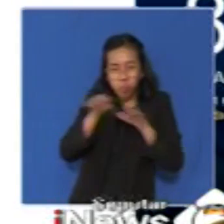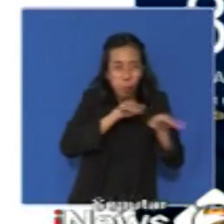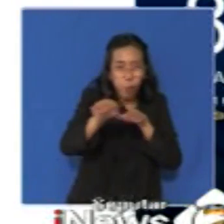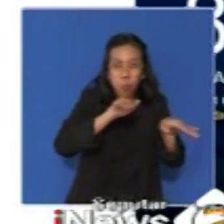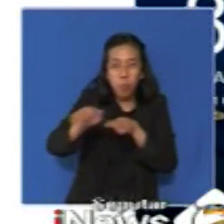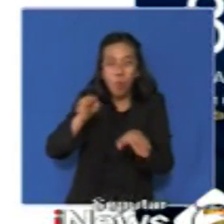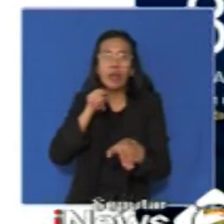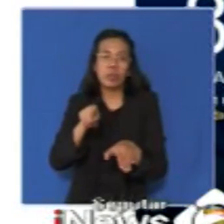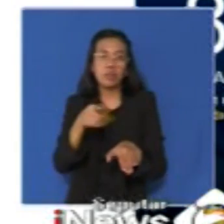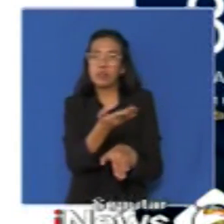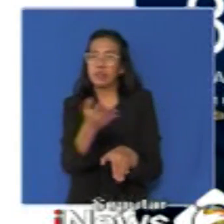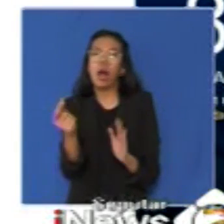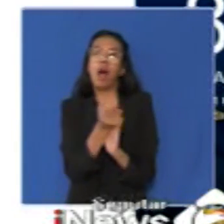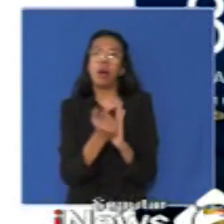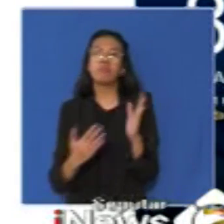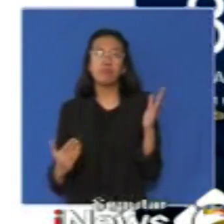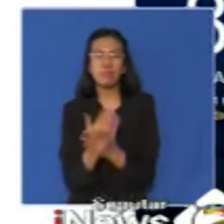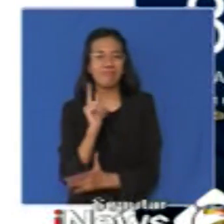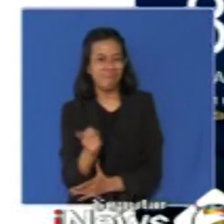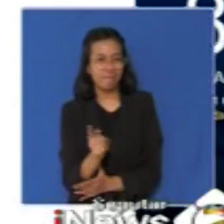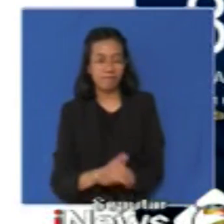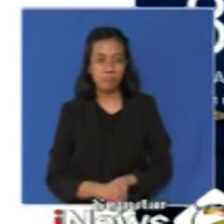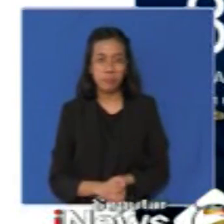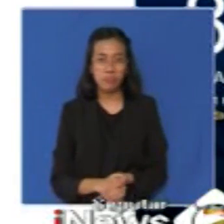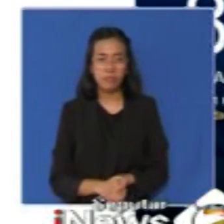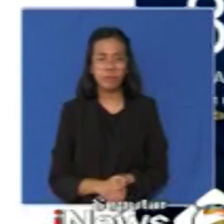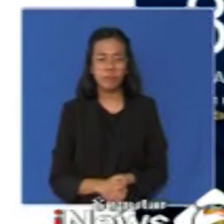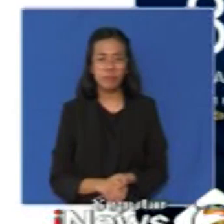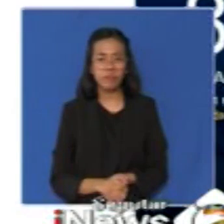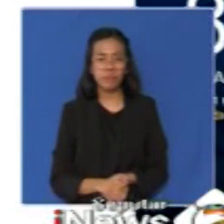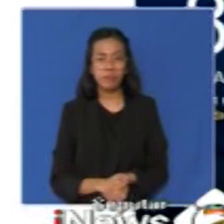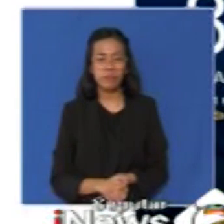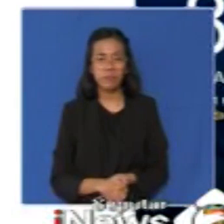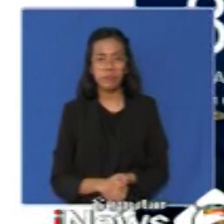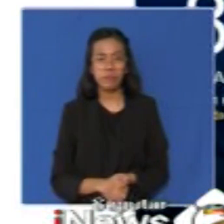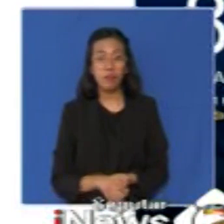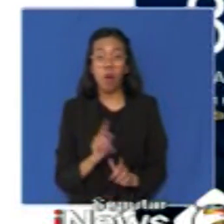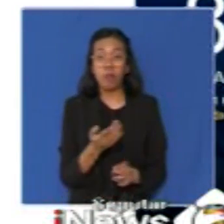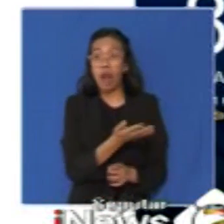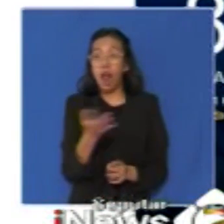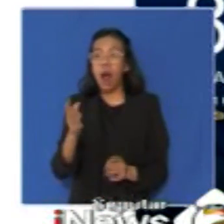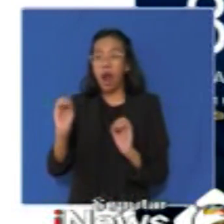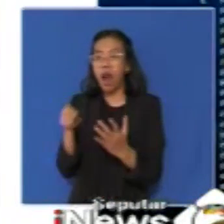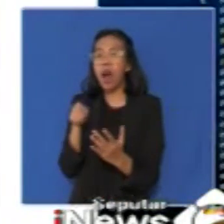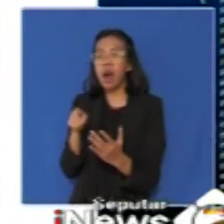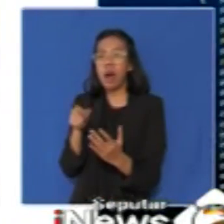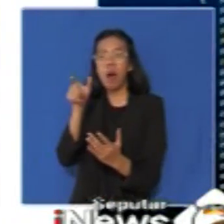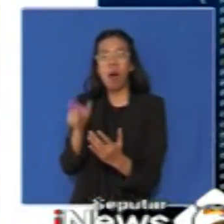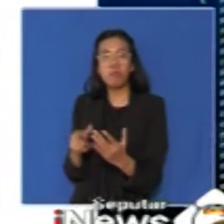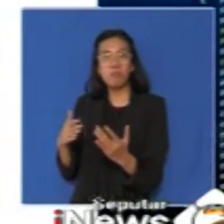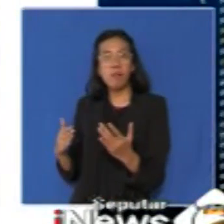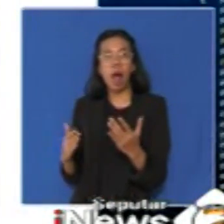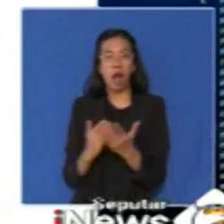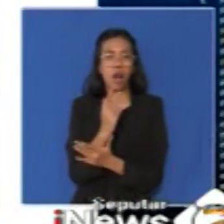Smartphones adalah tindakan melanggar hukum dan kami pastikan itu ia berpotensi yang untuk